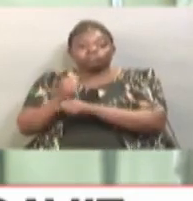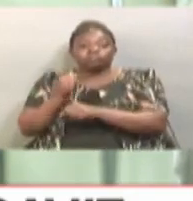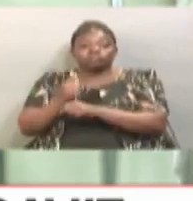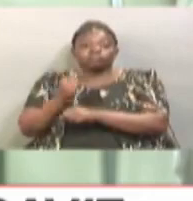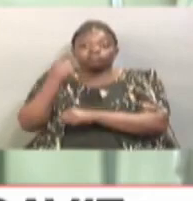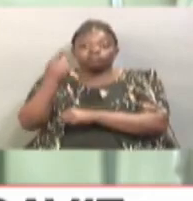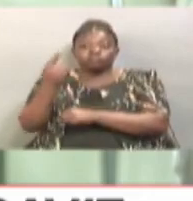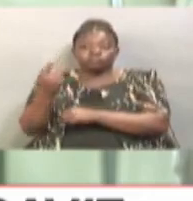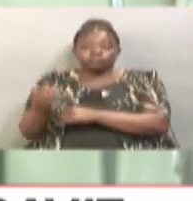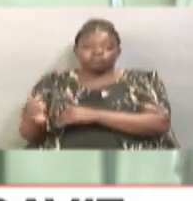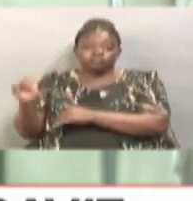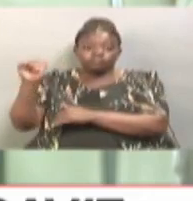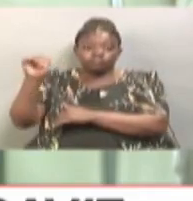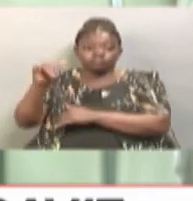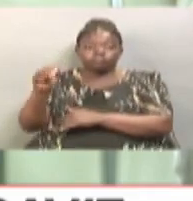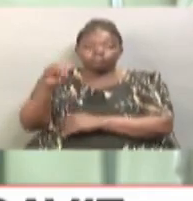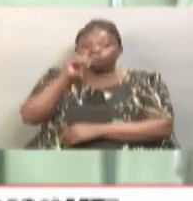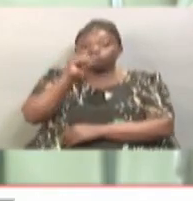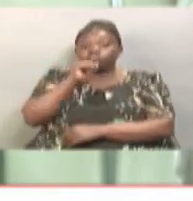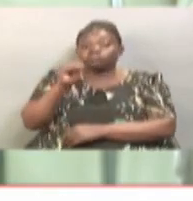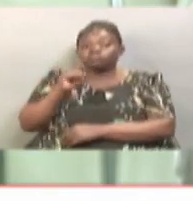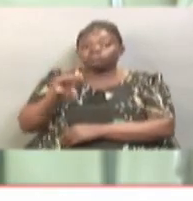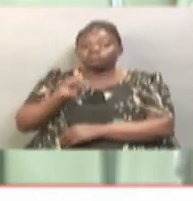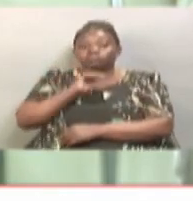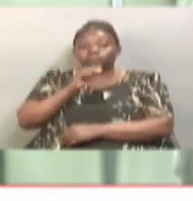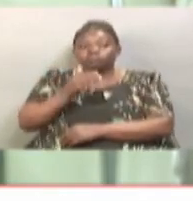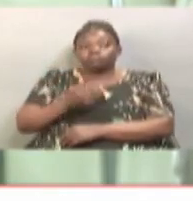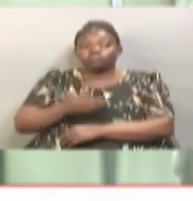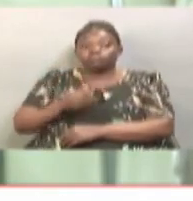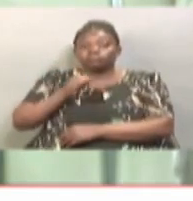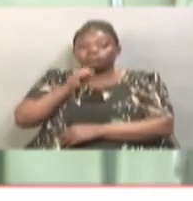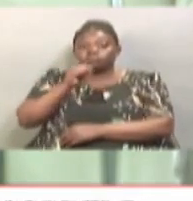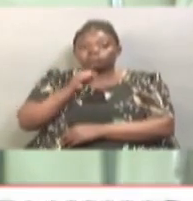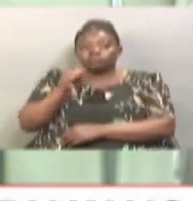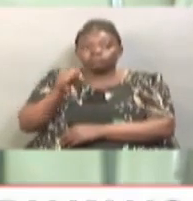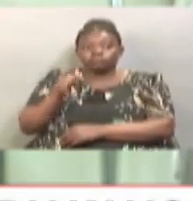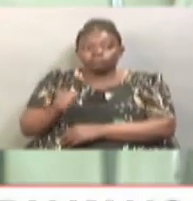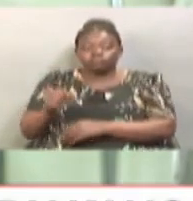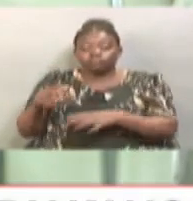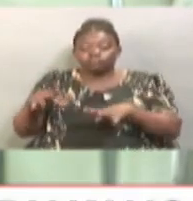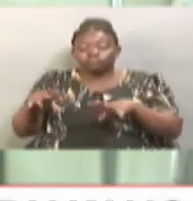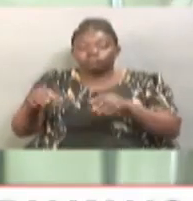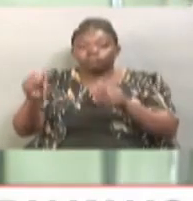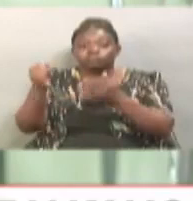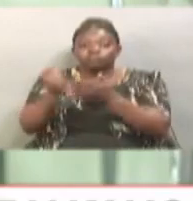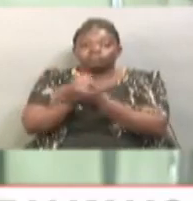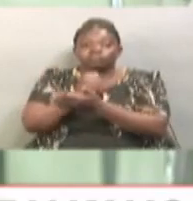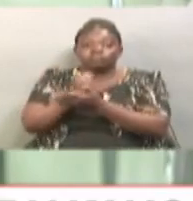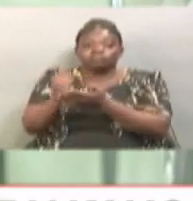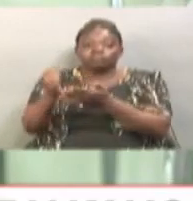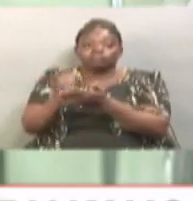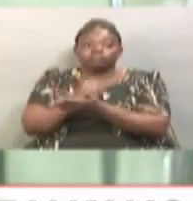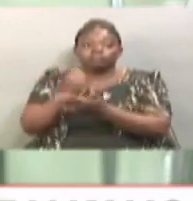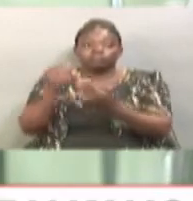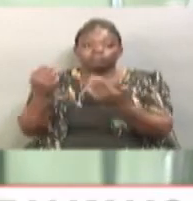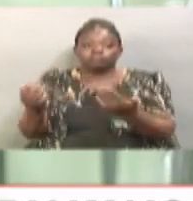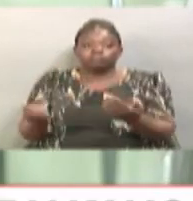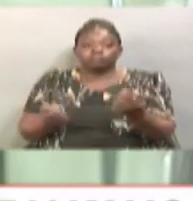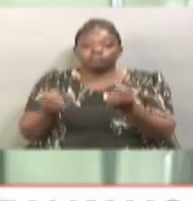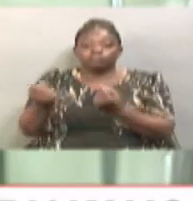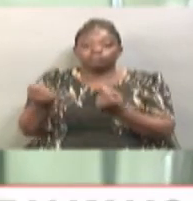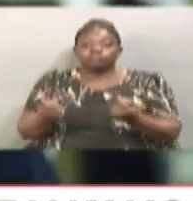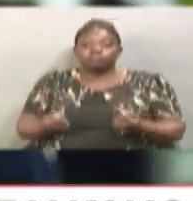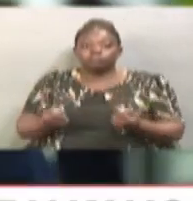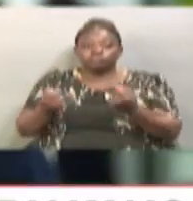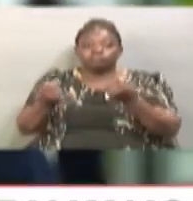gwe baatwala ew'omukazi mukadde omukazi omukadde oyo n'awamba paasipooti y'omwana oyo ate n'amuvuga n'amusuula